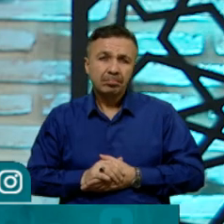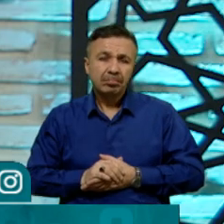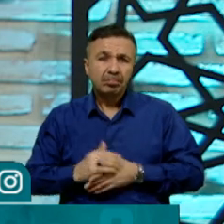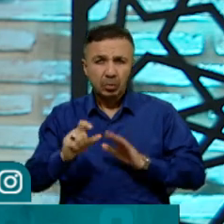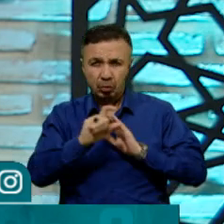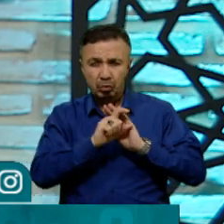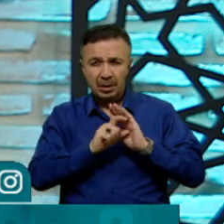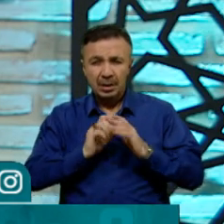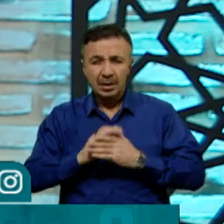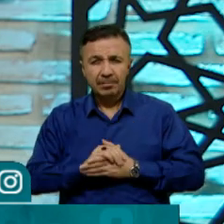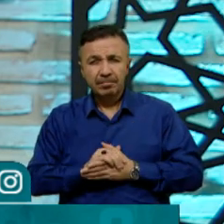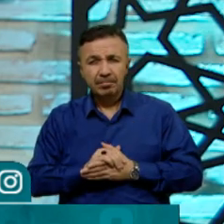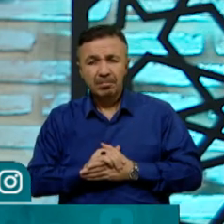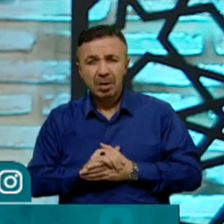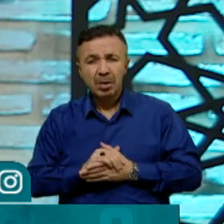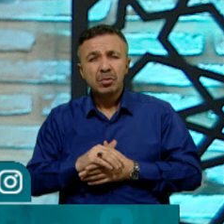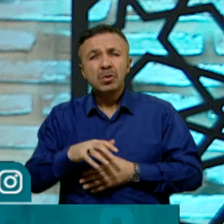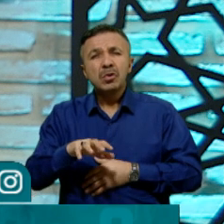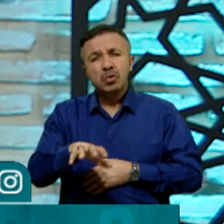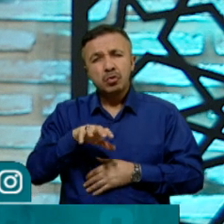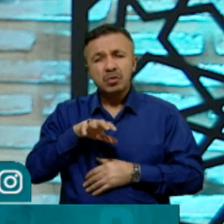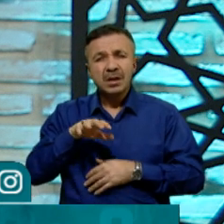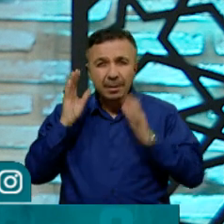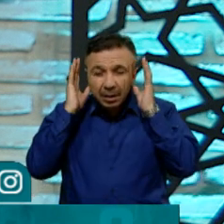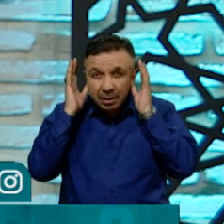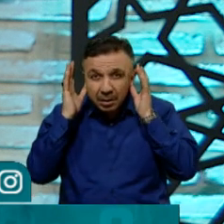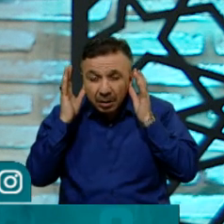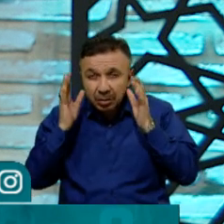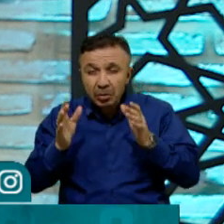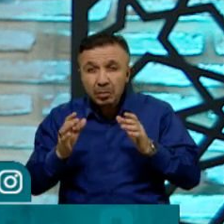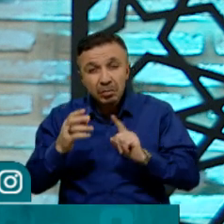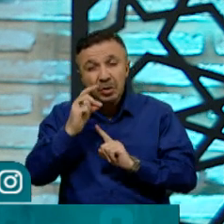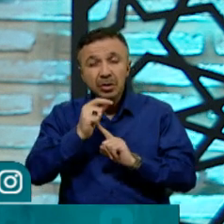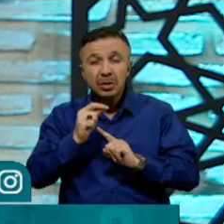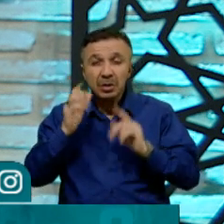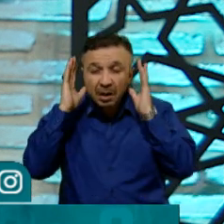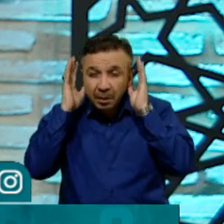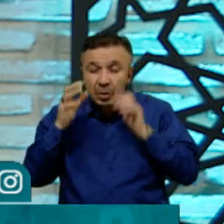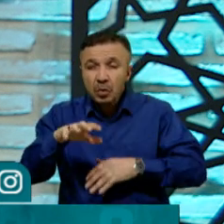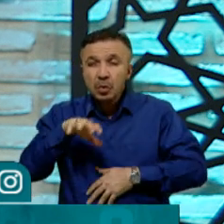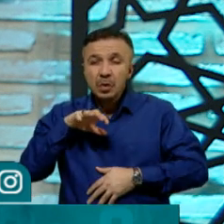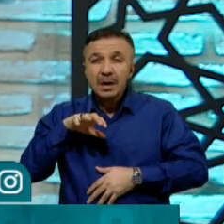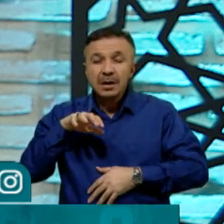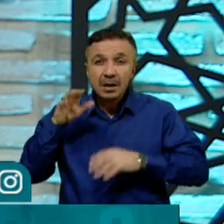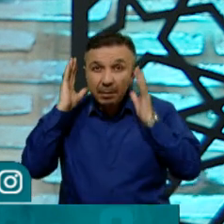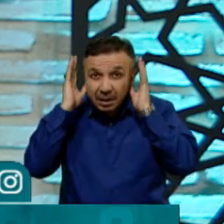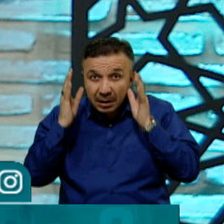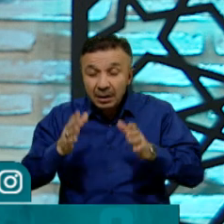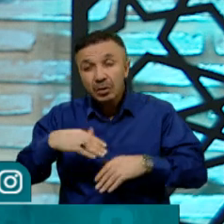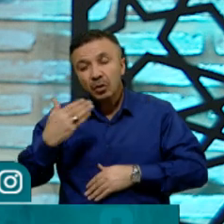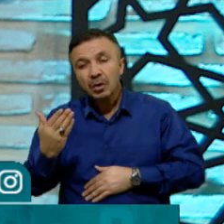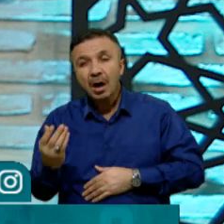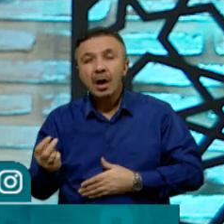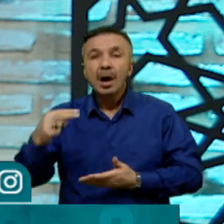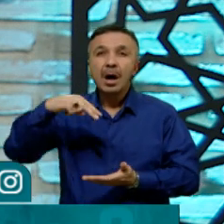ve sünnetin alalım kılıyorum diyelim Akşam dışarı şimdi namazının sünnetini kıldık mıydı ayağa